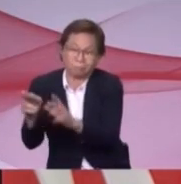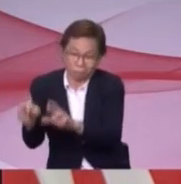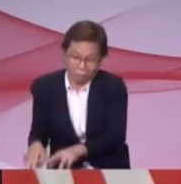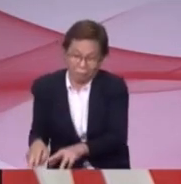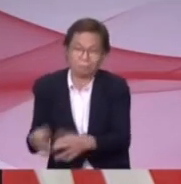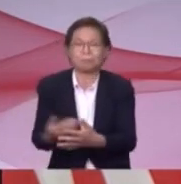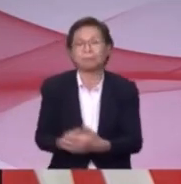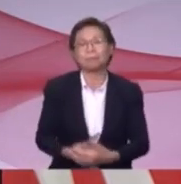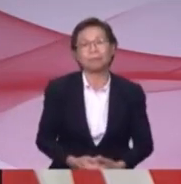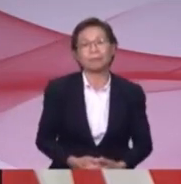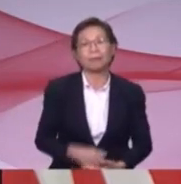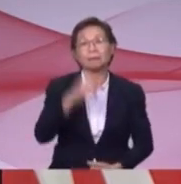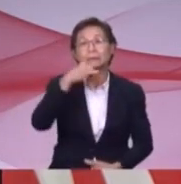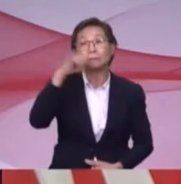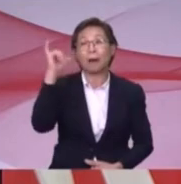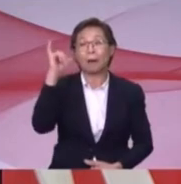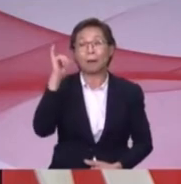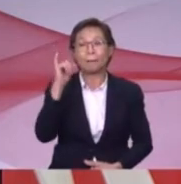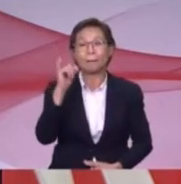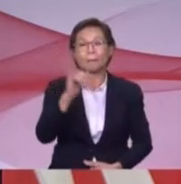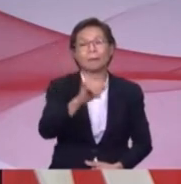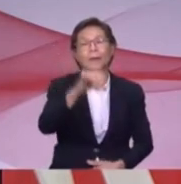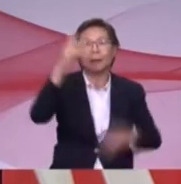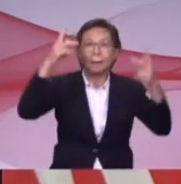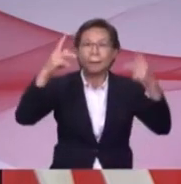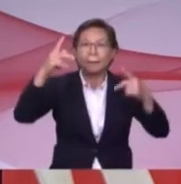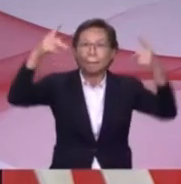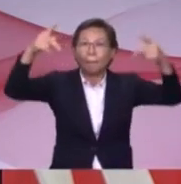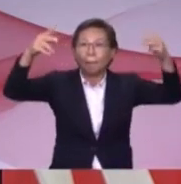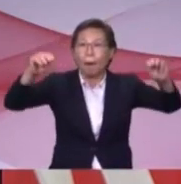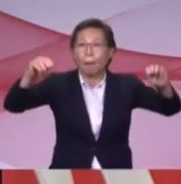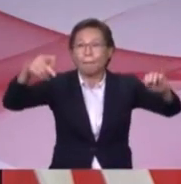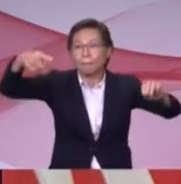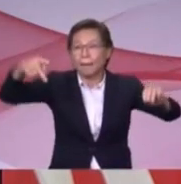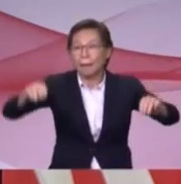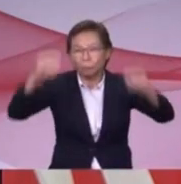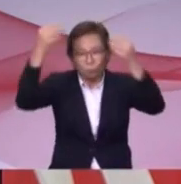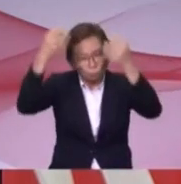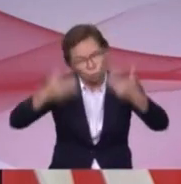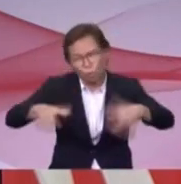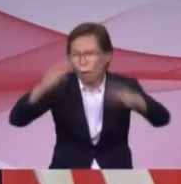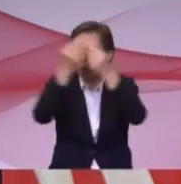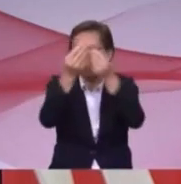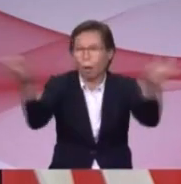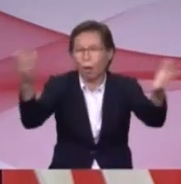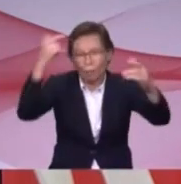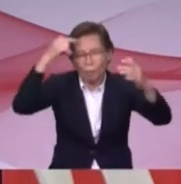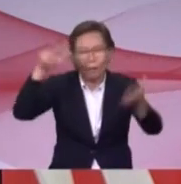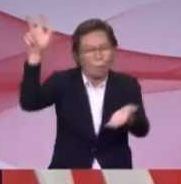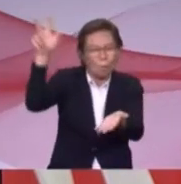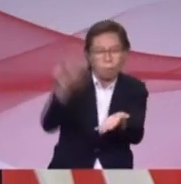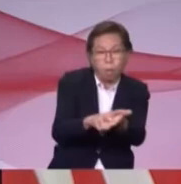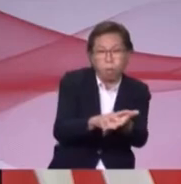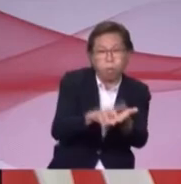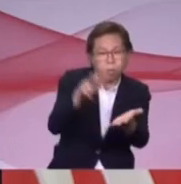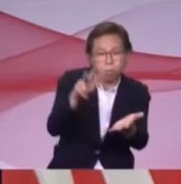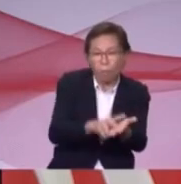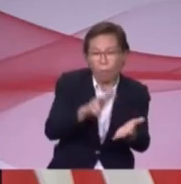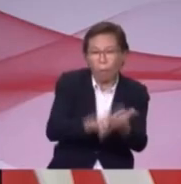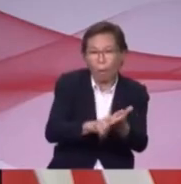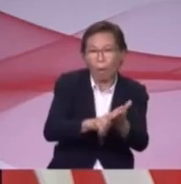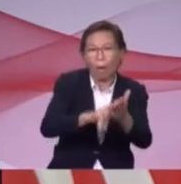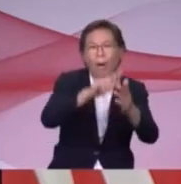Semalam, Yang Berhormat Perdana Menteri telah mengumumkan keputusan sidang khas